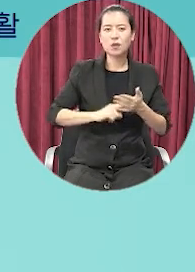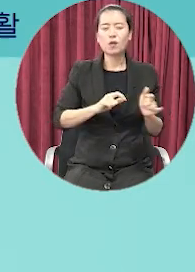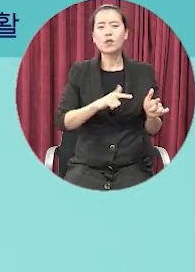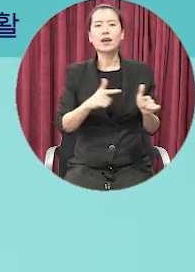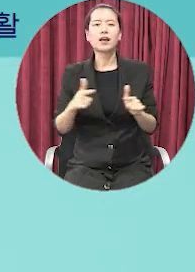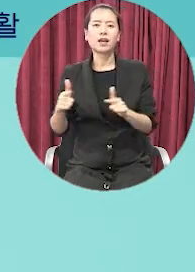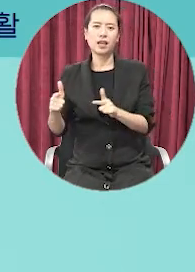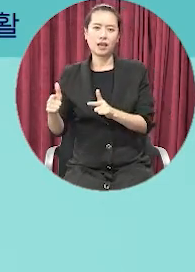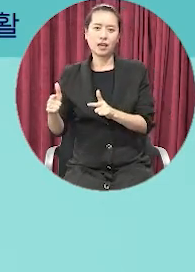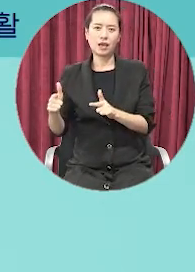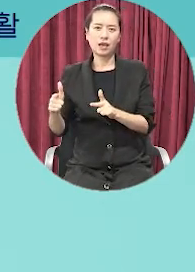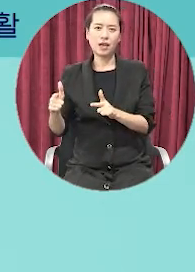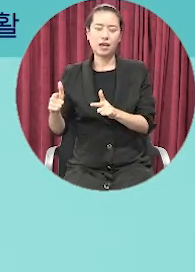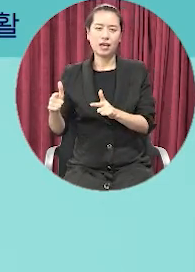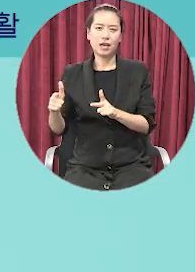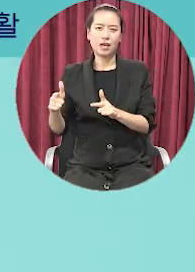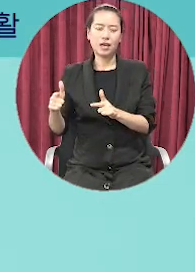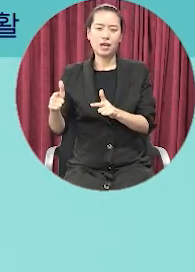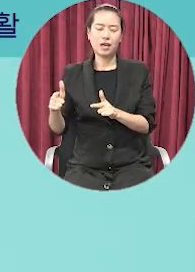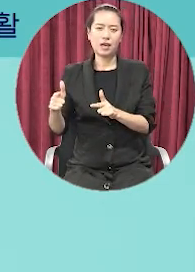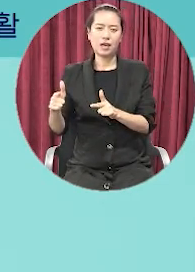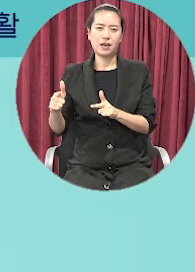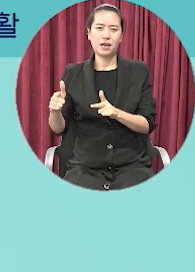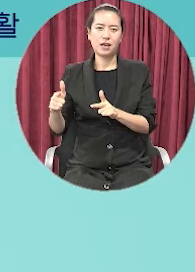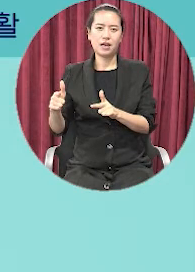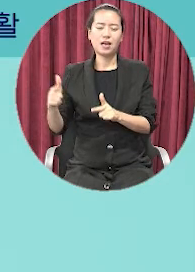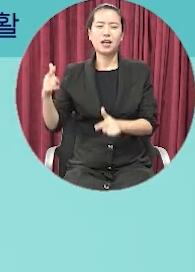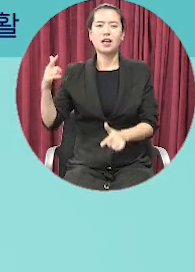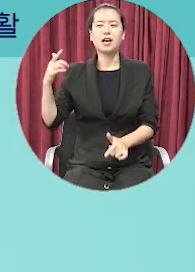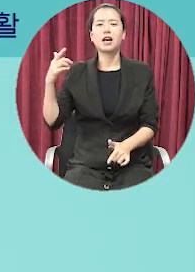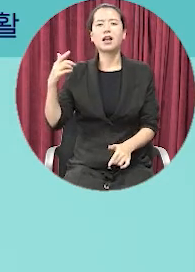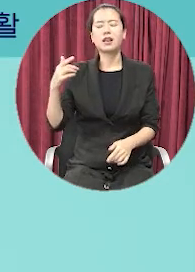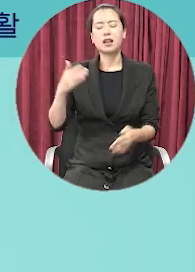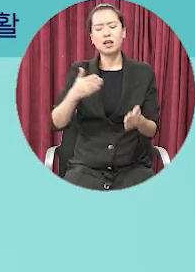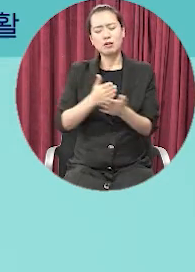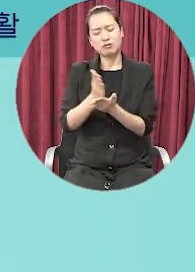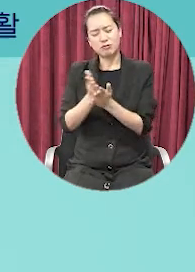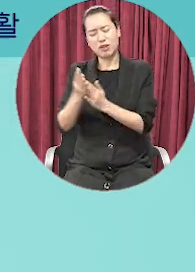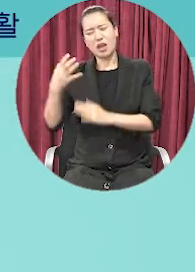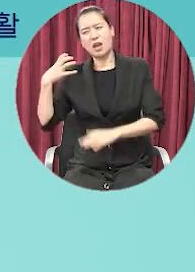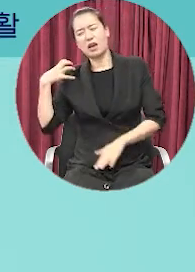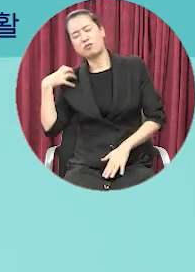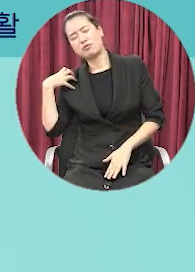대해서 부담을 갖게 되겠습니다.